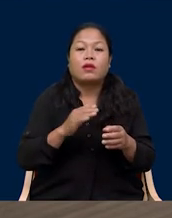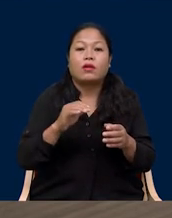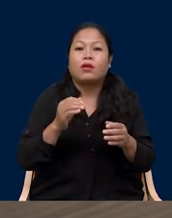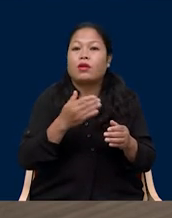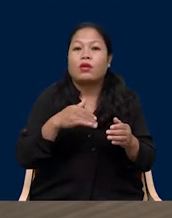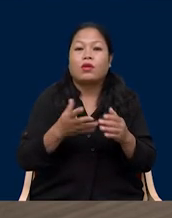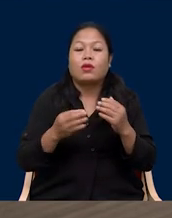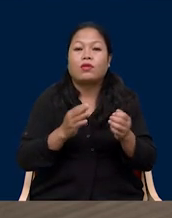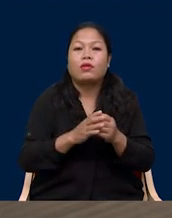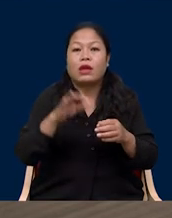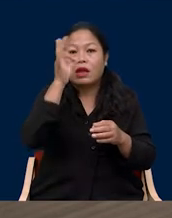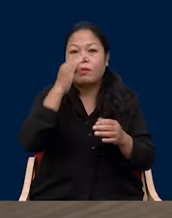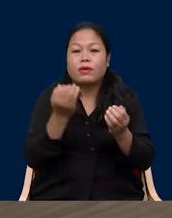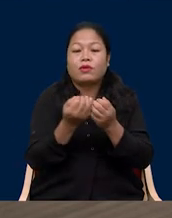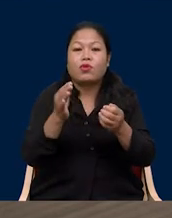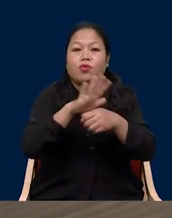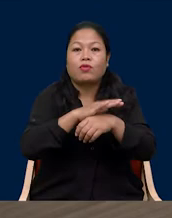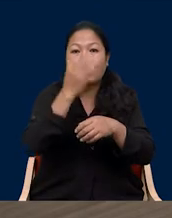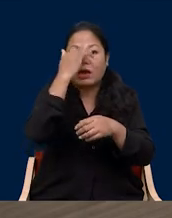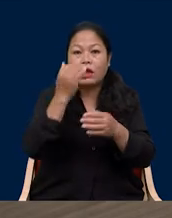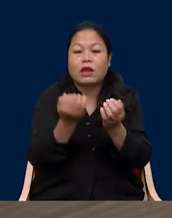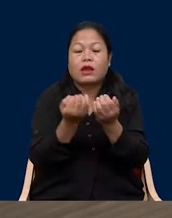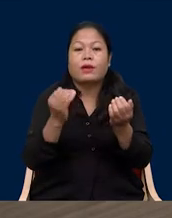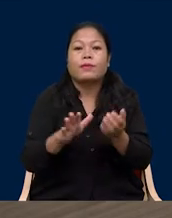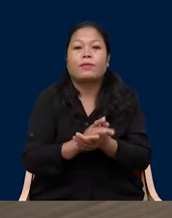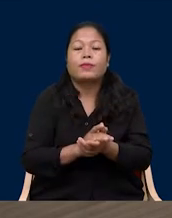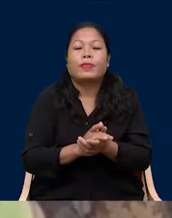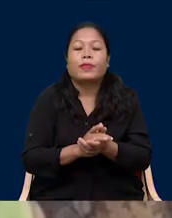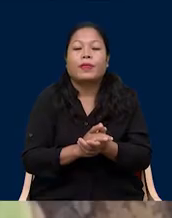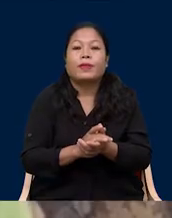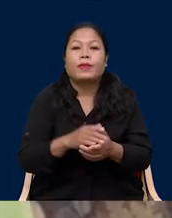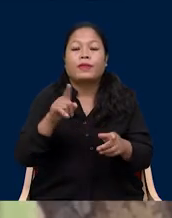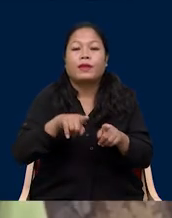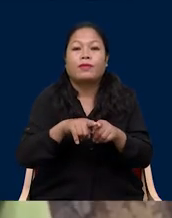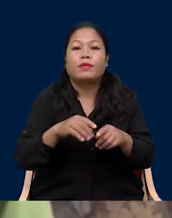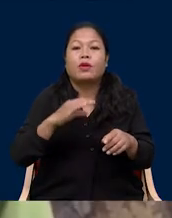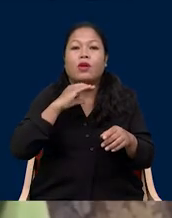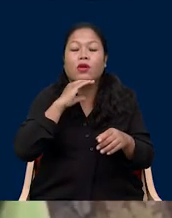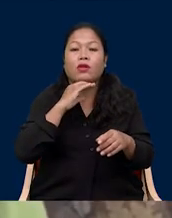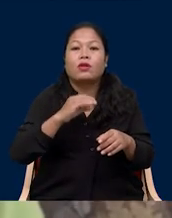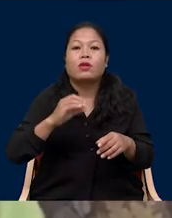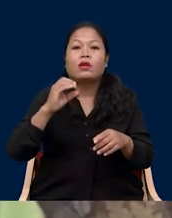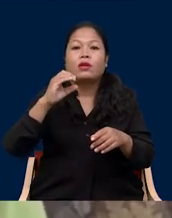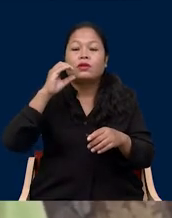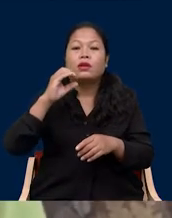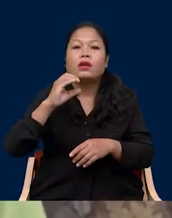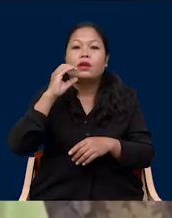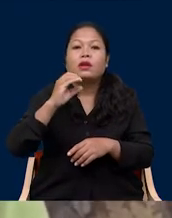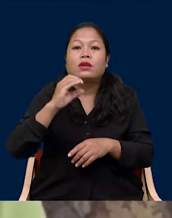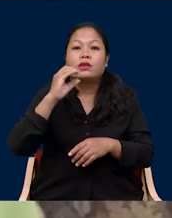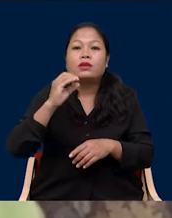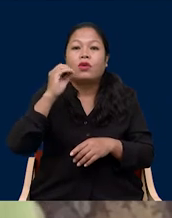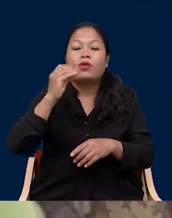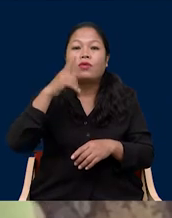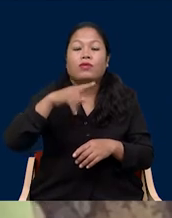संलग्नता चाहिँ नहुन सक्छ यसलाई चाहिँ विशेष गरी COVID-19 को कारणले। तैपनि यो तालको कपमा